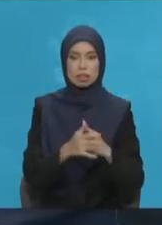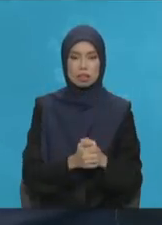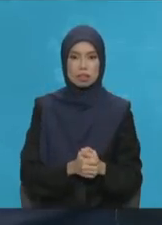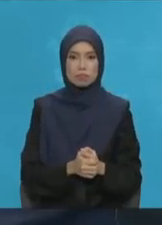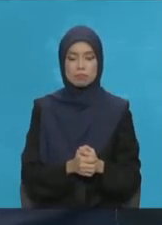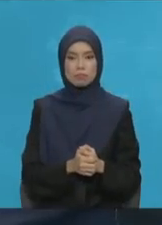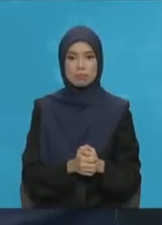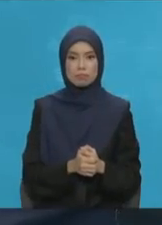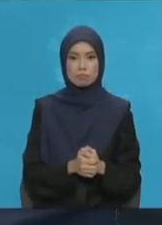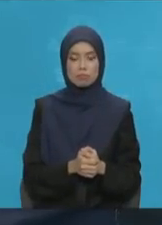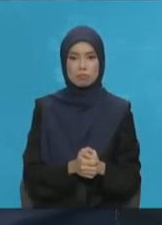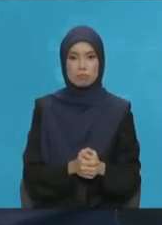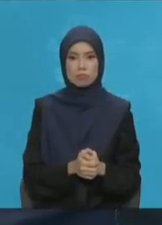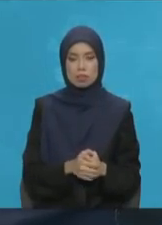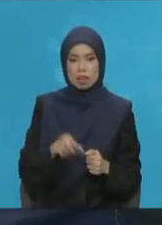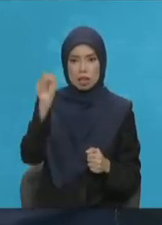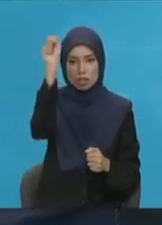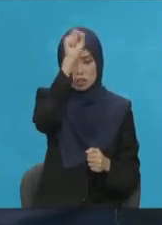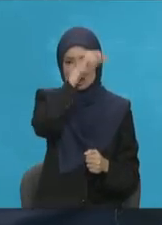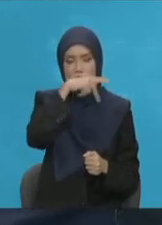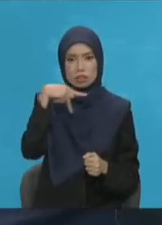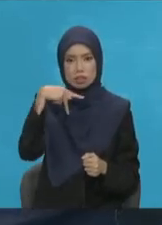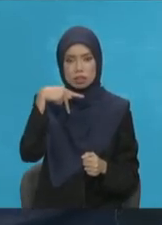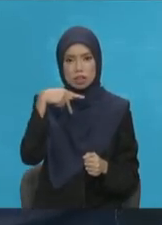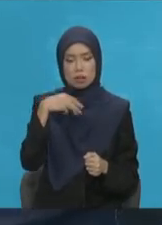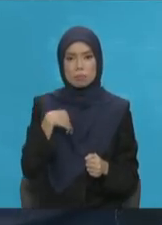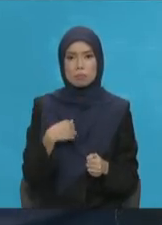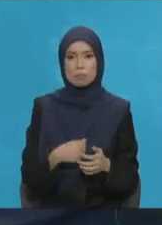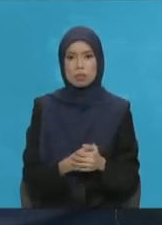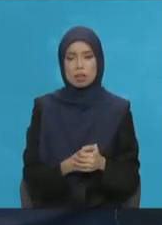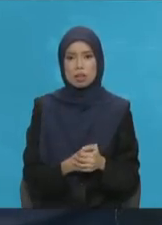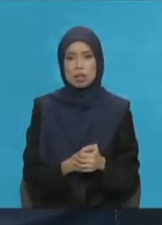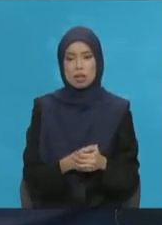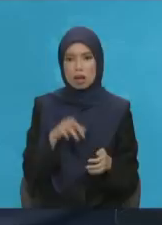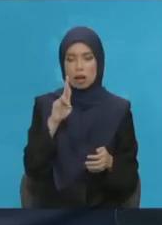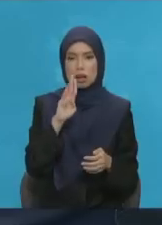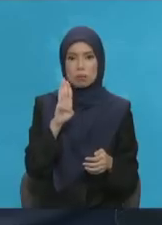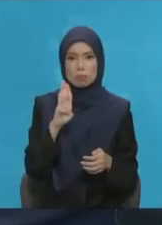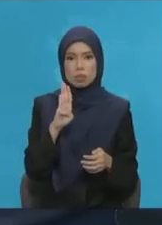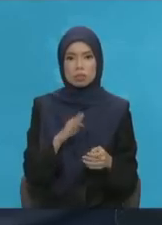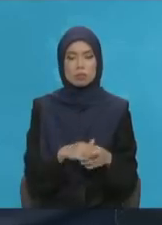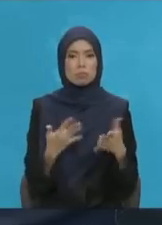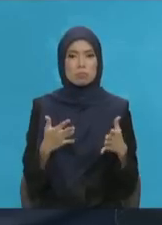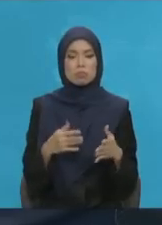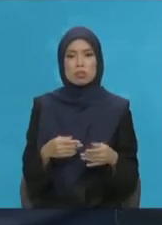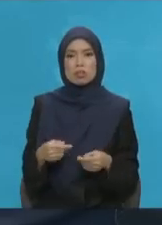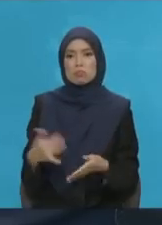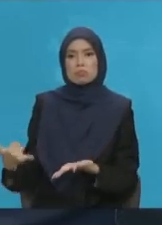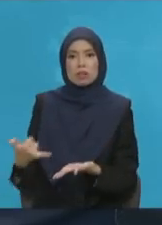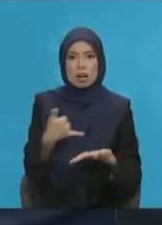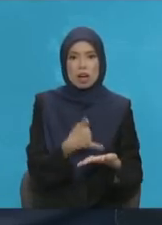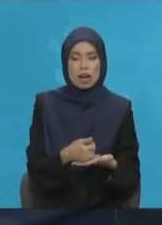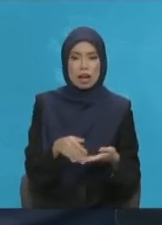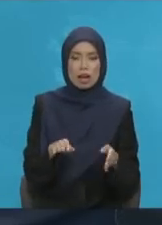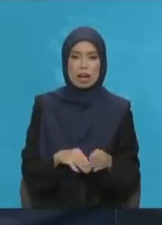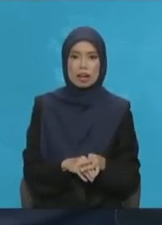seperti mengambil sikap staf Arbi tidak perlu menghadiri bengkel safety management